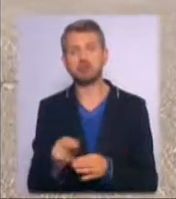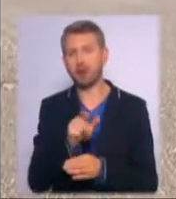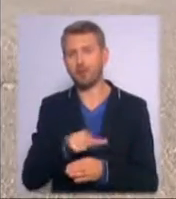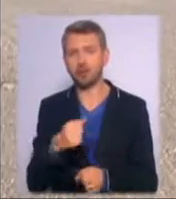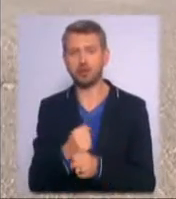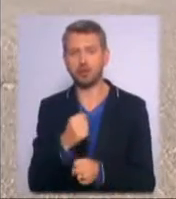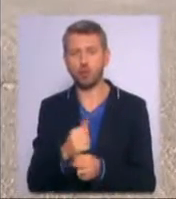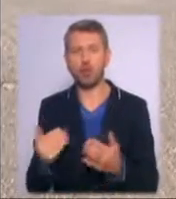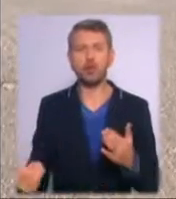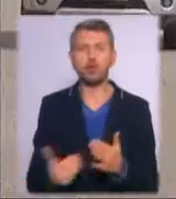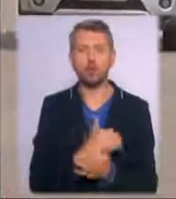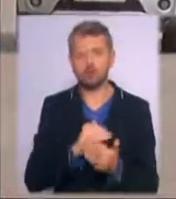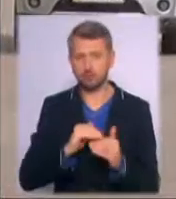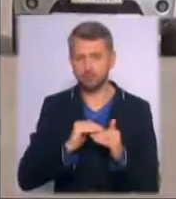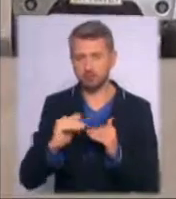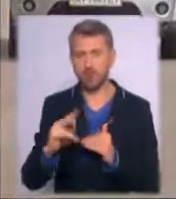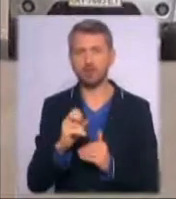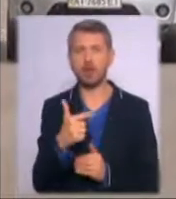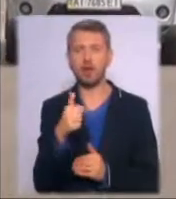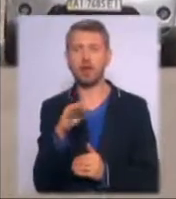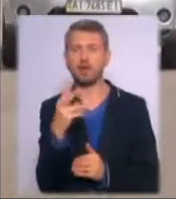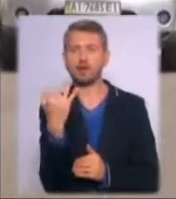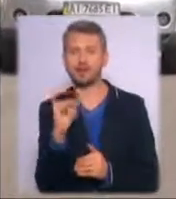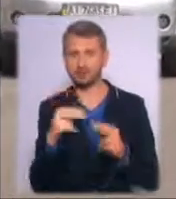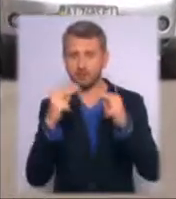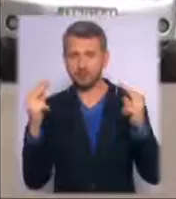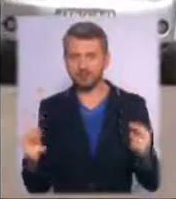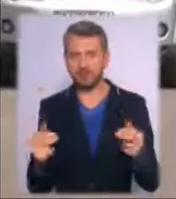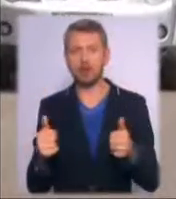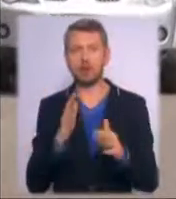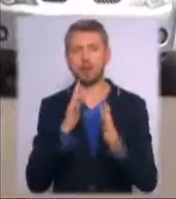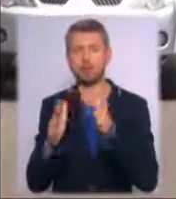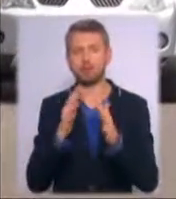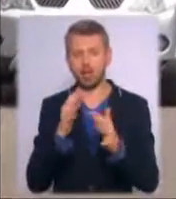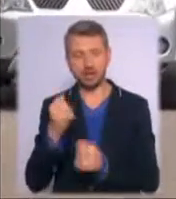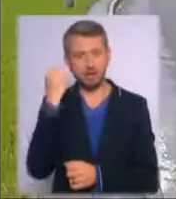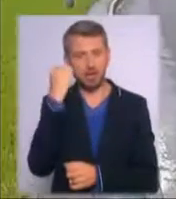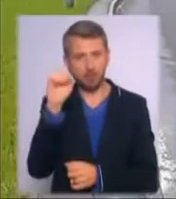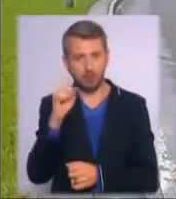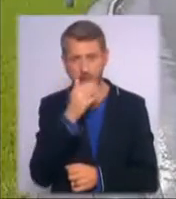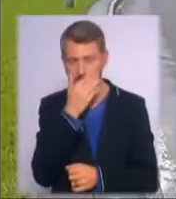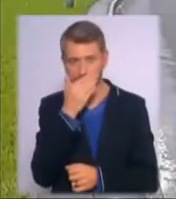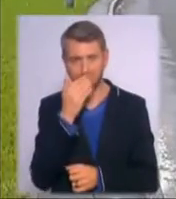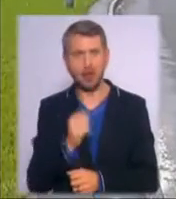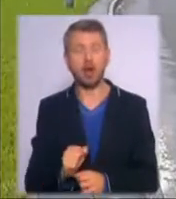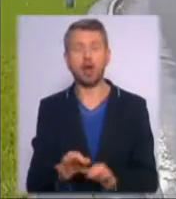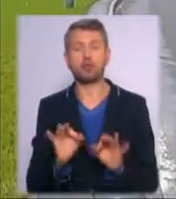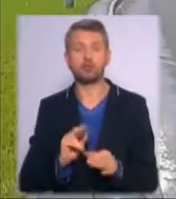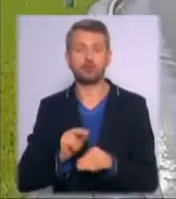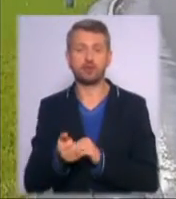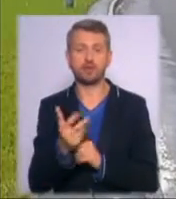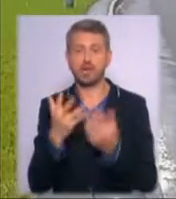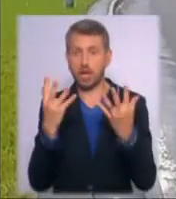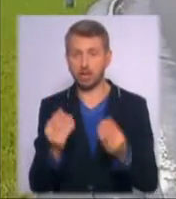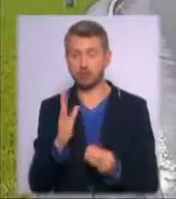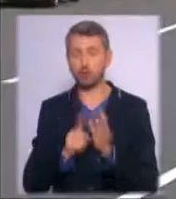на Гаванському шляхопроводі, що на проспекті Перемоги, неподалік станції швидкісної електрички Рубежівська. А буквально за кілька днів